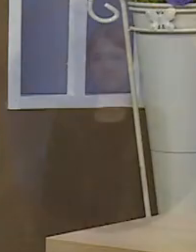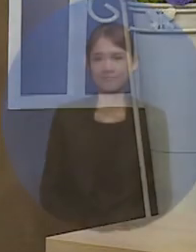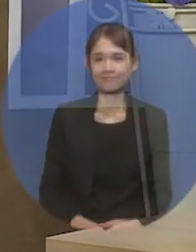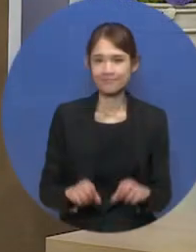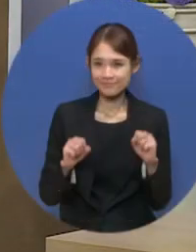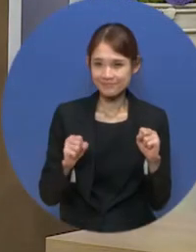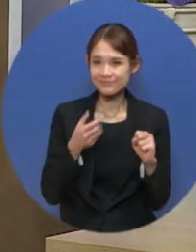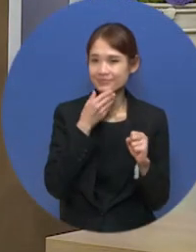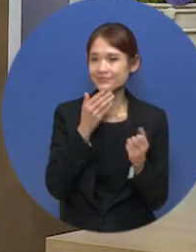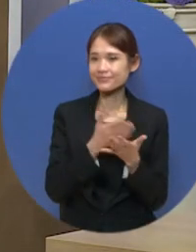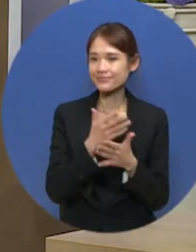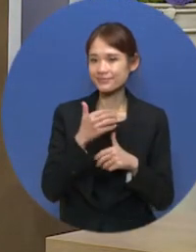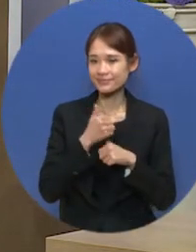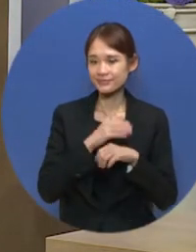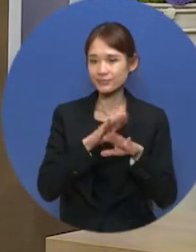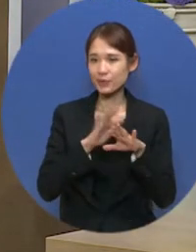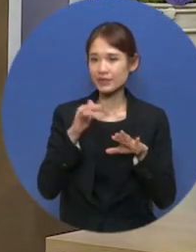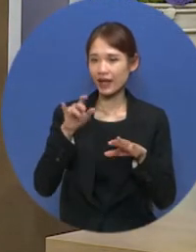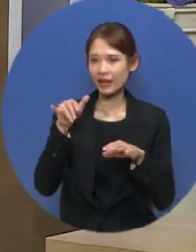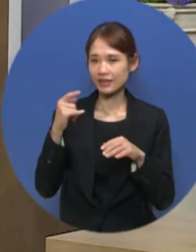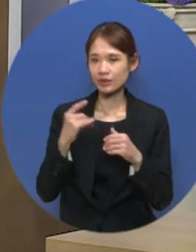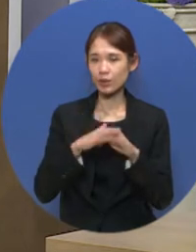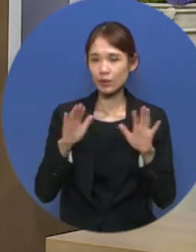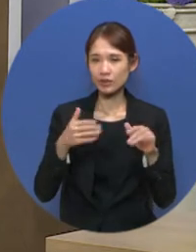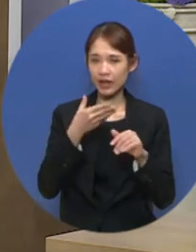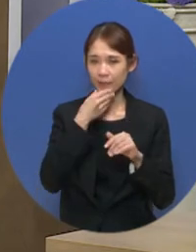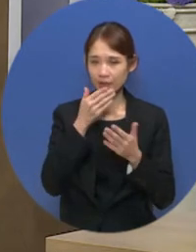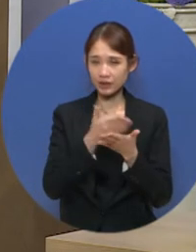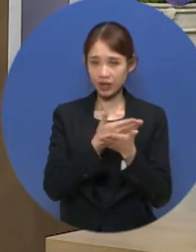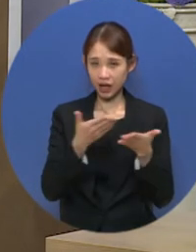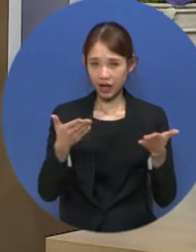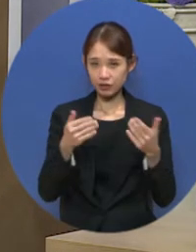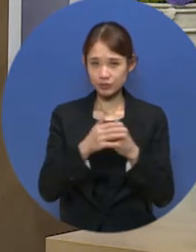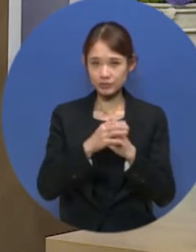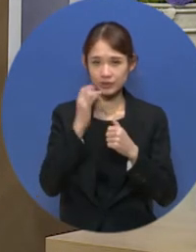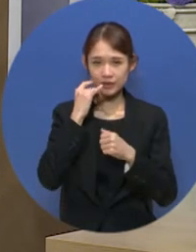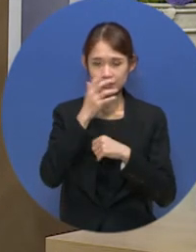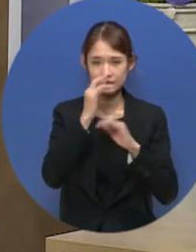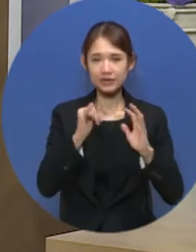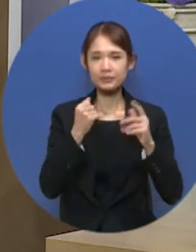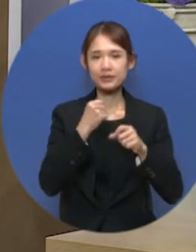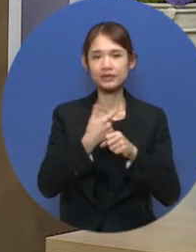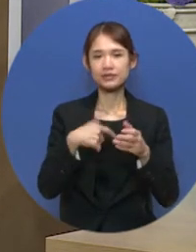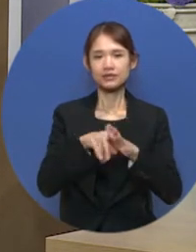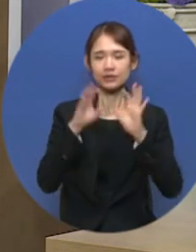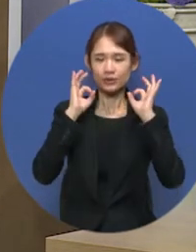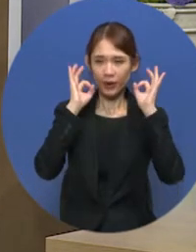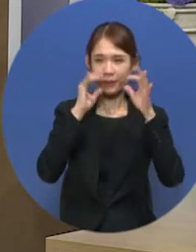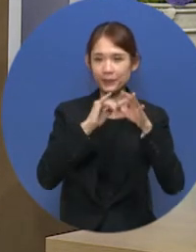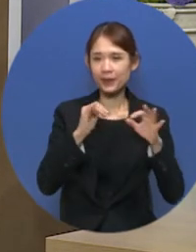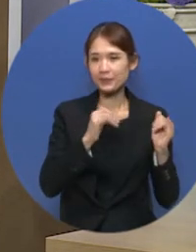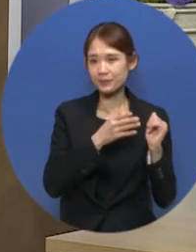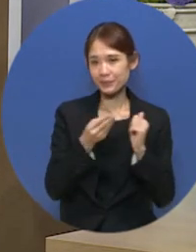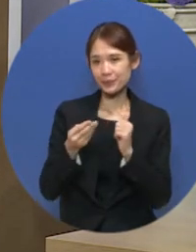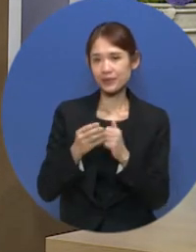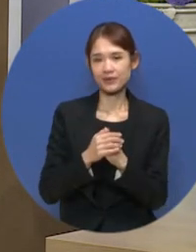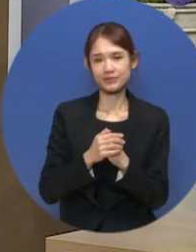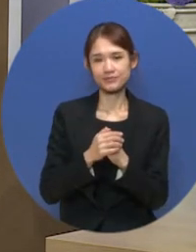안녕하세요. 행복 나눔 지킴이의 손자희입니다. 오늘은 행복과 나눔이 있는 아름다운 세상을 위해 끊임없이 노력하는 분을